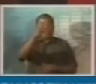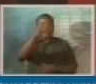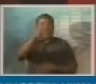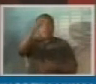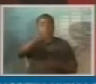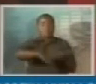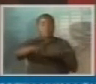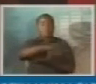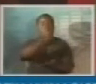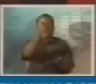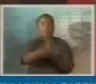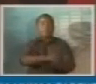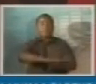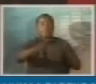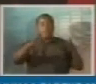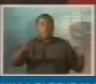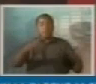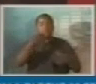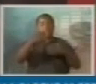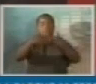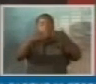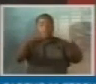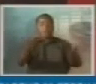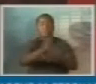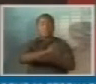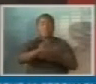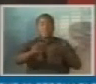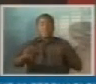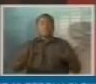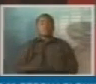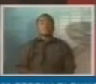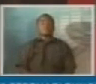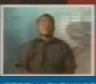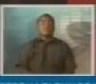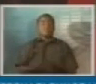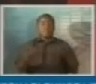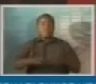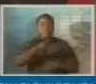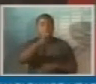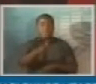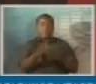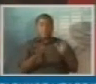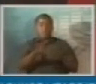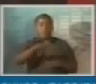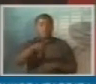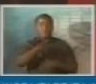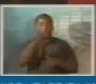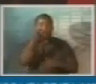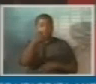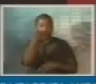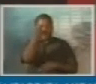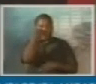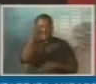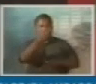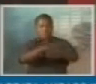zote za maamuzi makubwa alizopiga kwa wazi zimeandikwa. Nendeni mkagugu pale, mnasema mmesoma, mmesoma nini? Kama tuone hata kwa macho tunashindwa